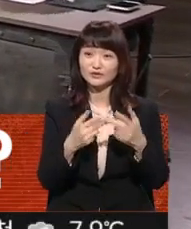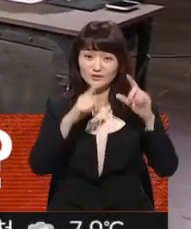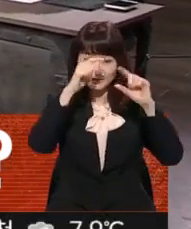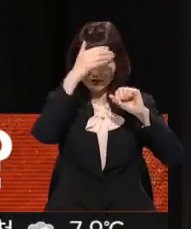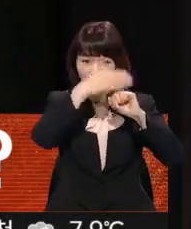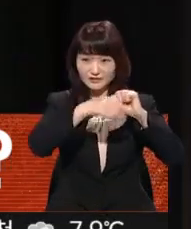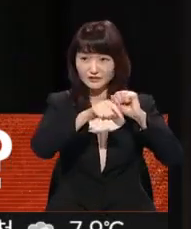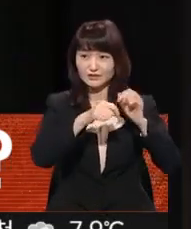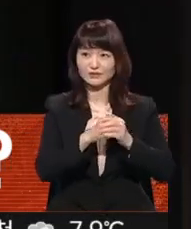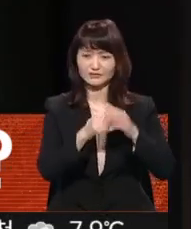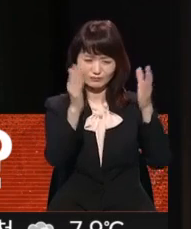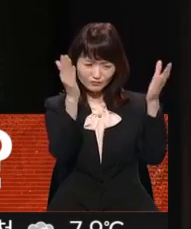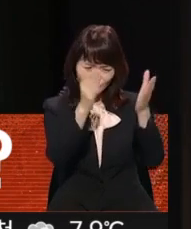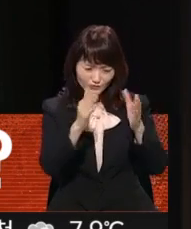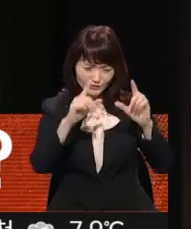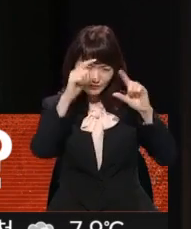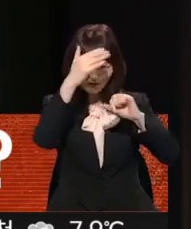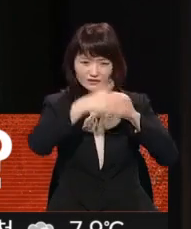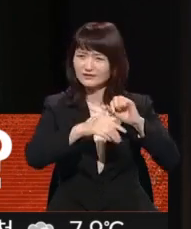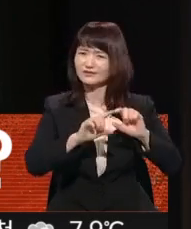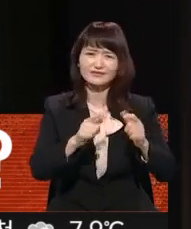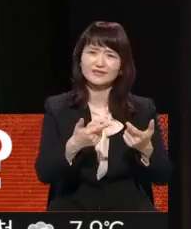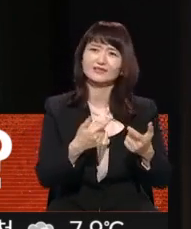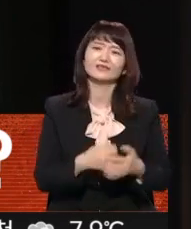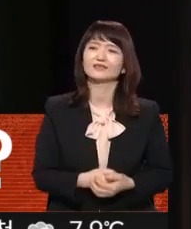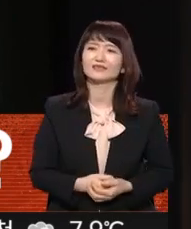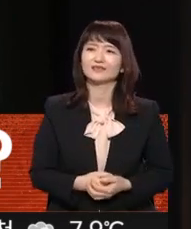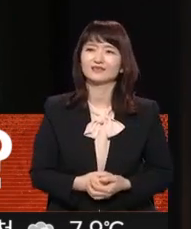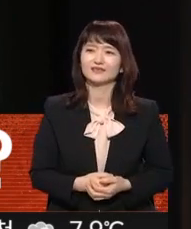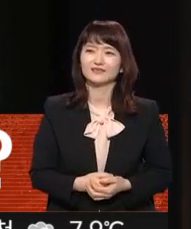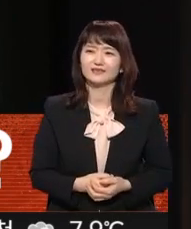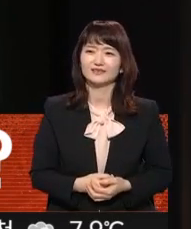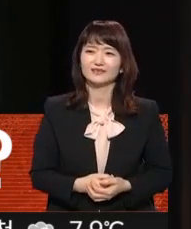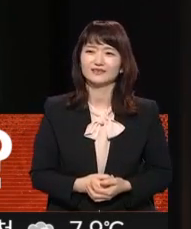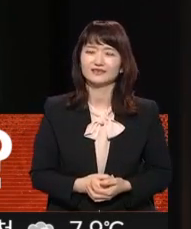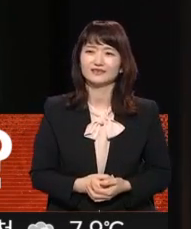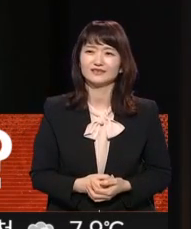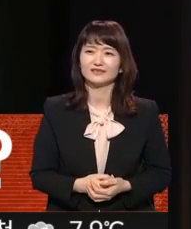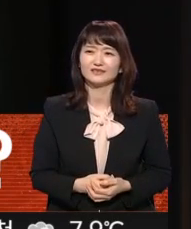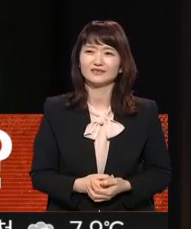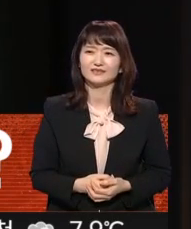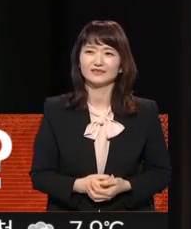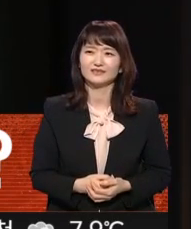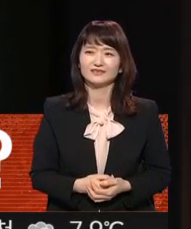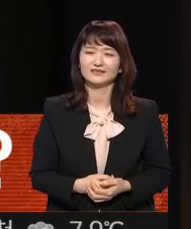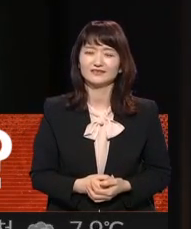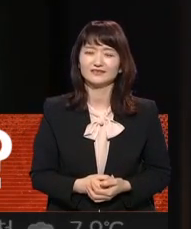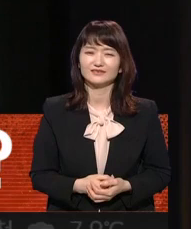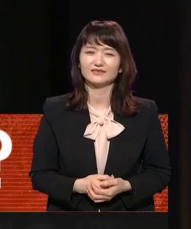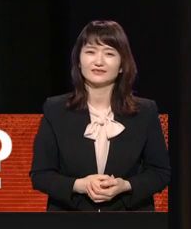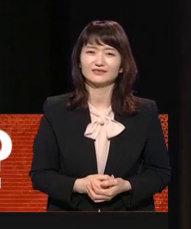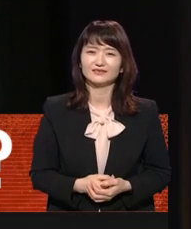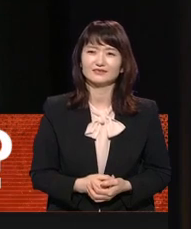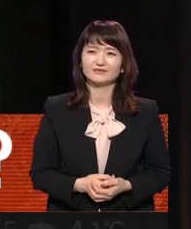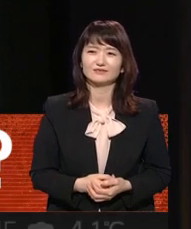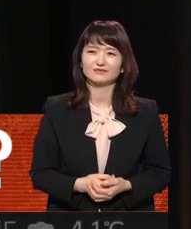바디프로필은 아니긴 한데요 저도 전주고 찍어가지고 프로필 사진 올해 해놓고 있습니다 우리